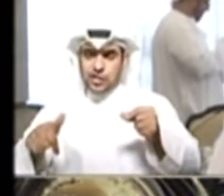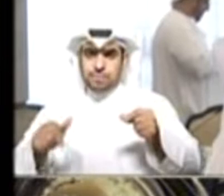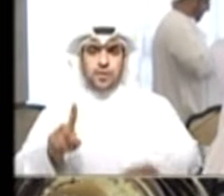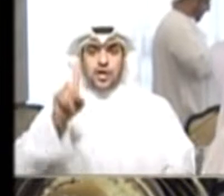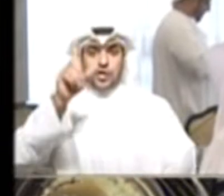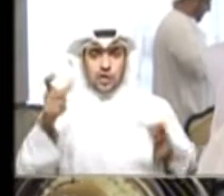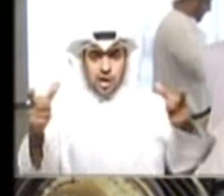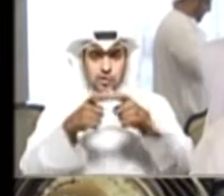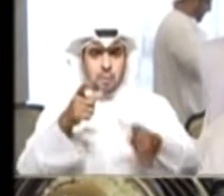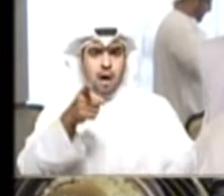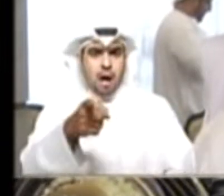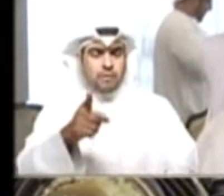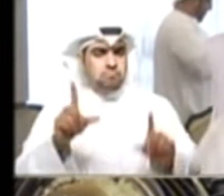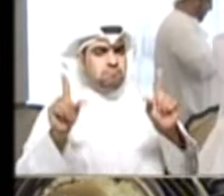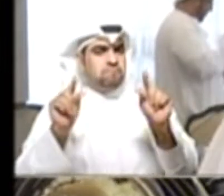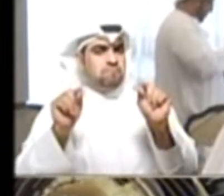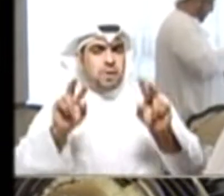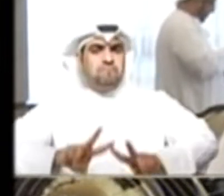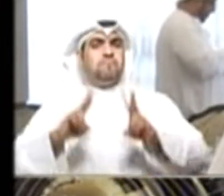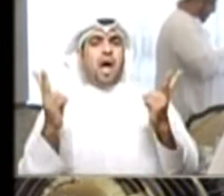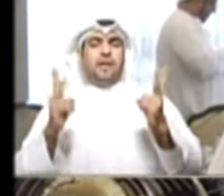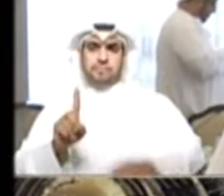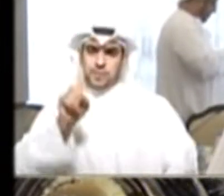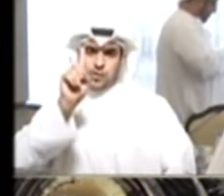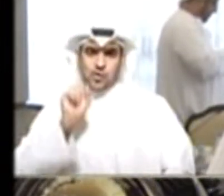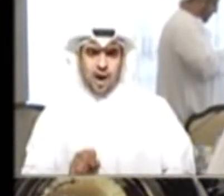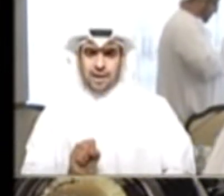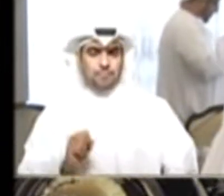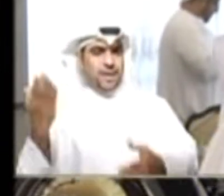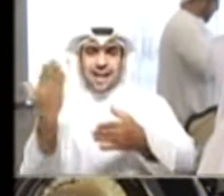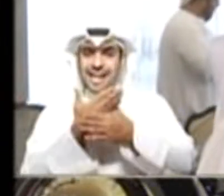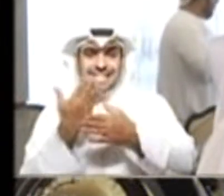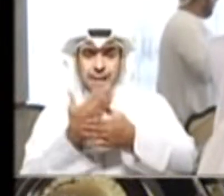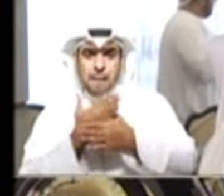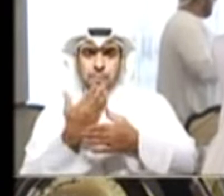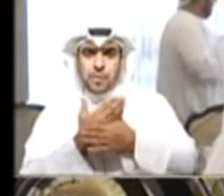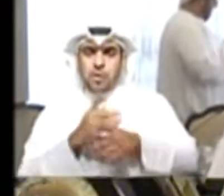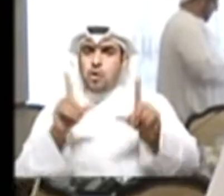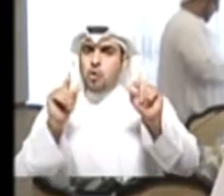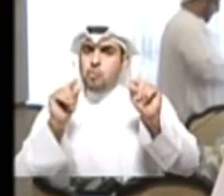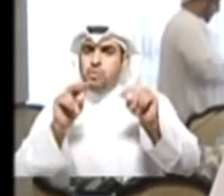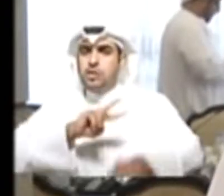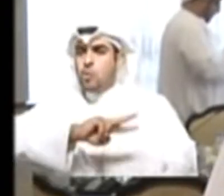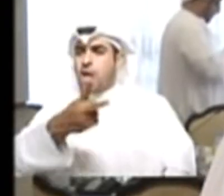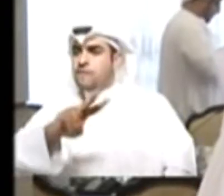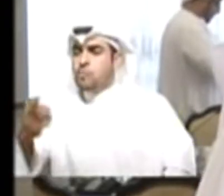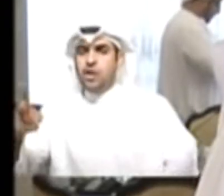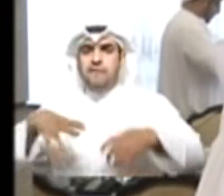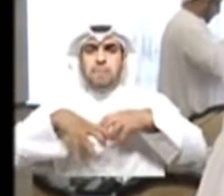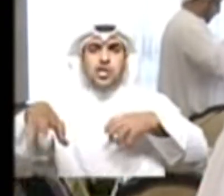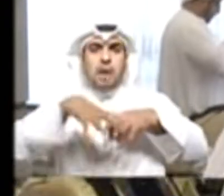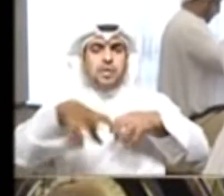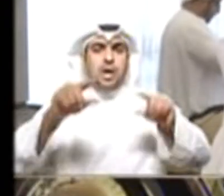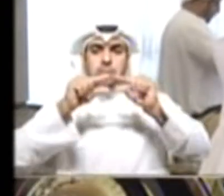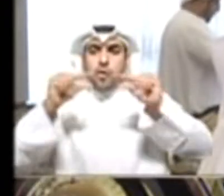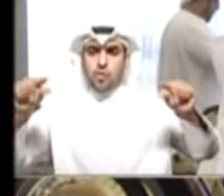متميزة بإذن الله، حيث ستشمل كافة المجالات، سواء المجالات